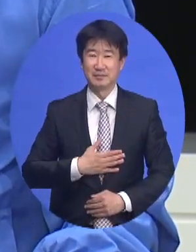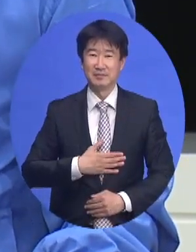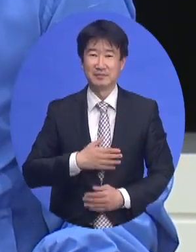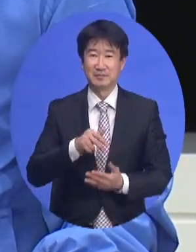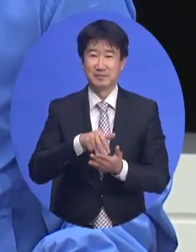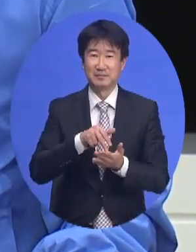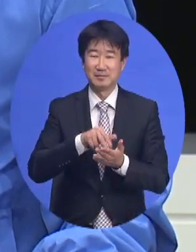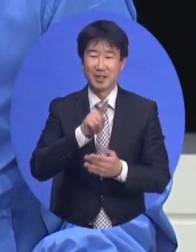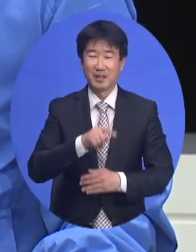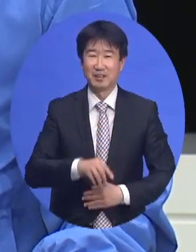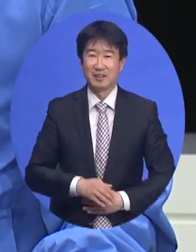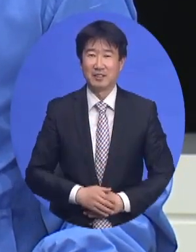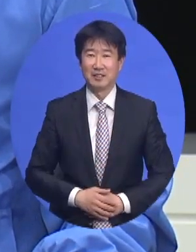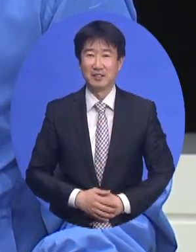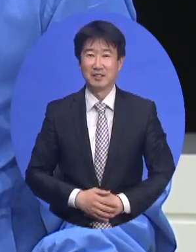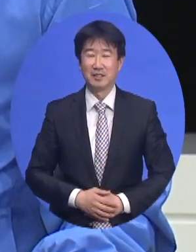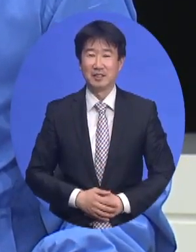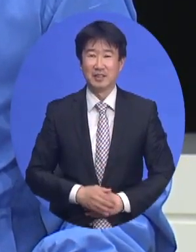그